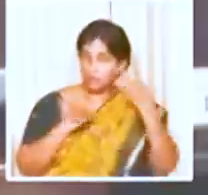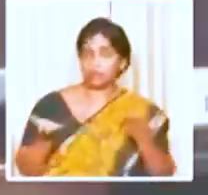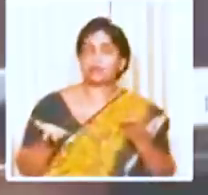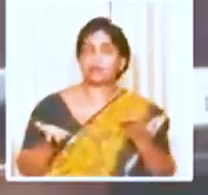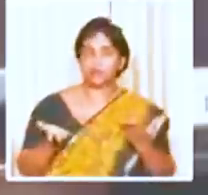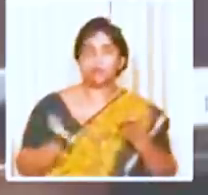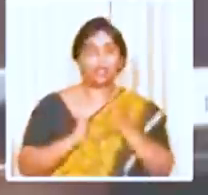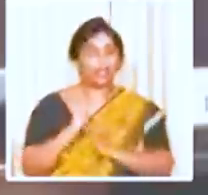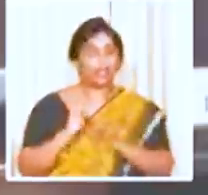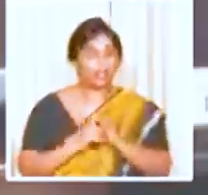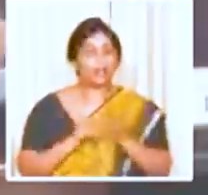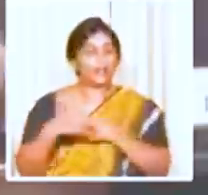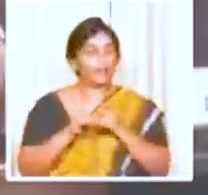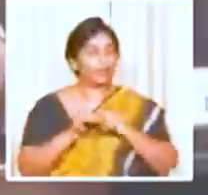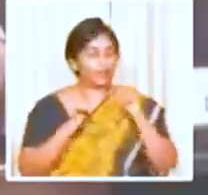மந்திரி வரும்